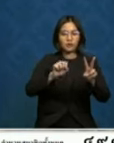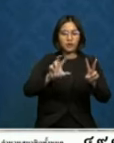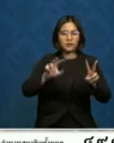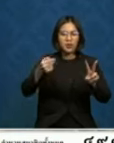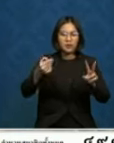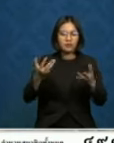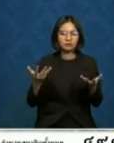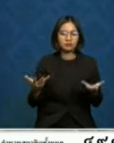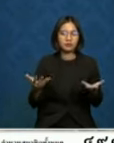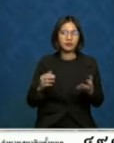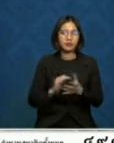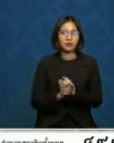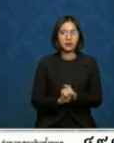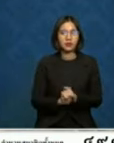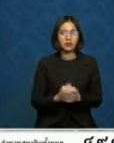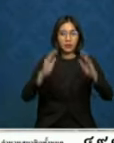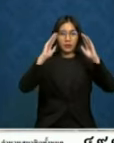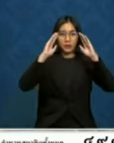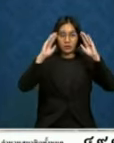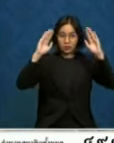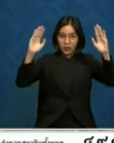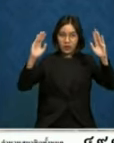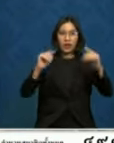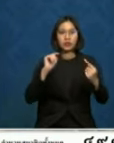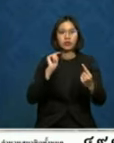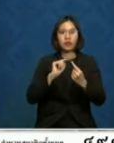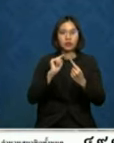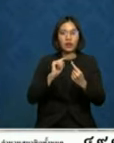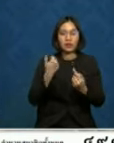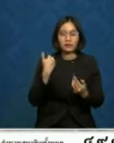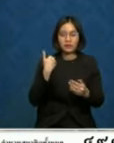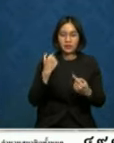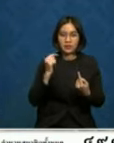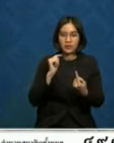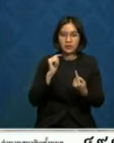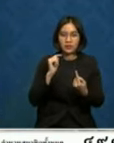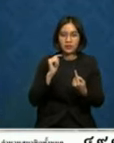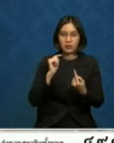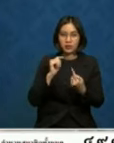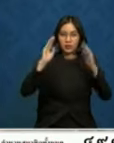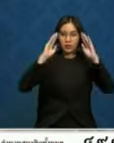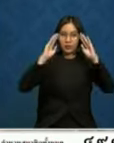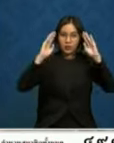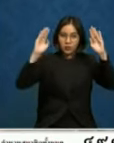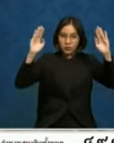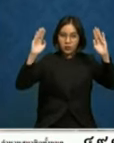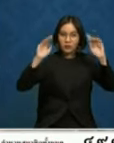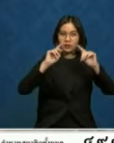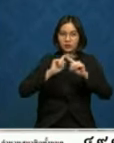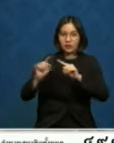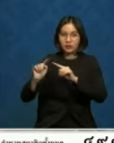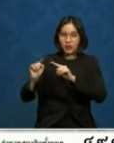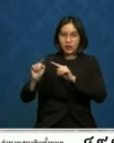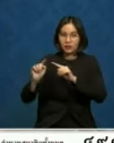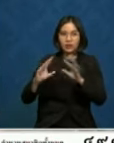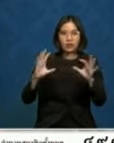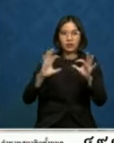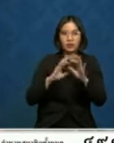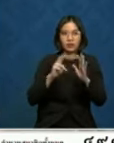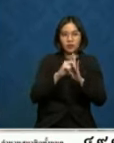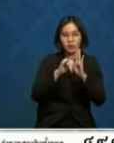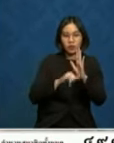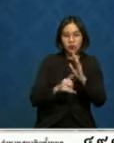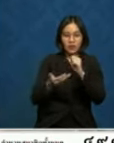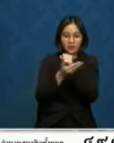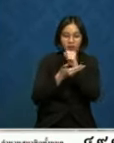ดังนั้นครับท่านประธานจากประสบการณ์จากการที่รวบรวมประสบการณ์รวบรวมเกี่ยวกับนโยบายเรื่องย